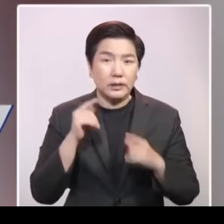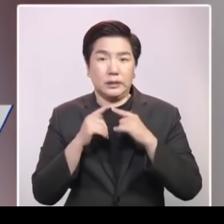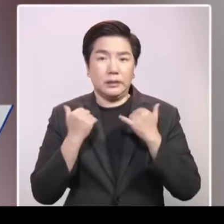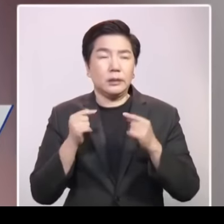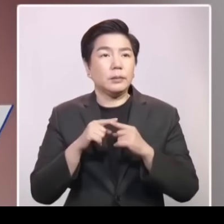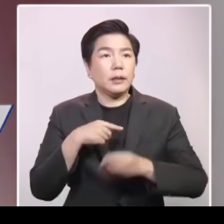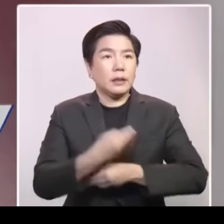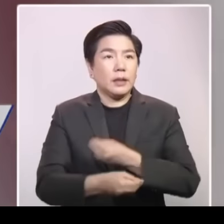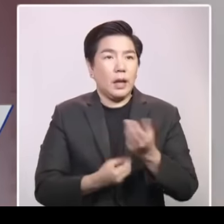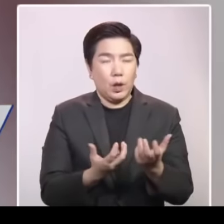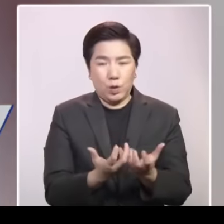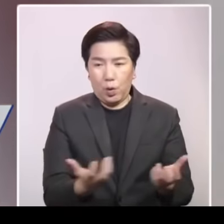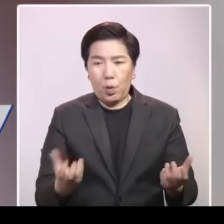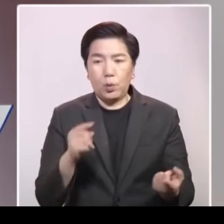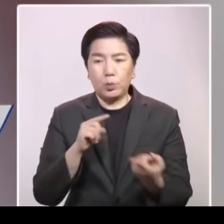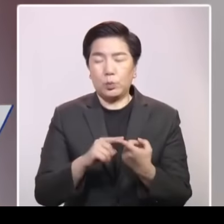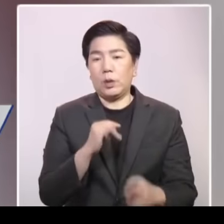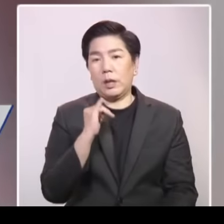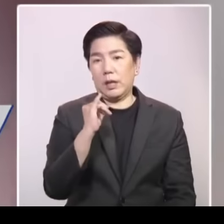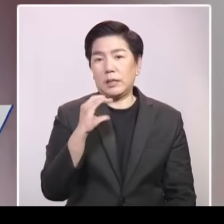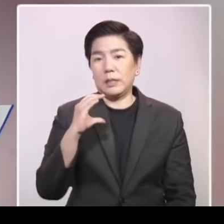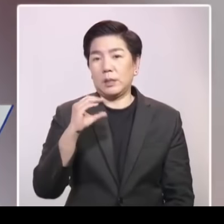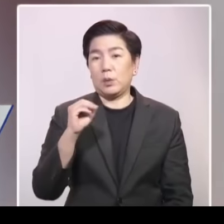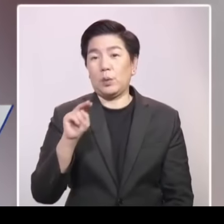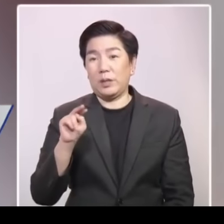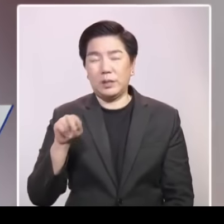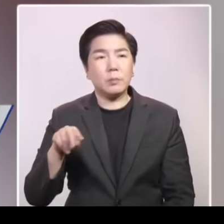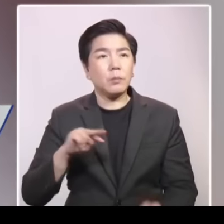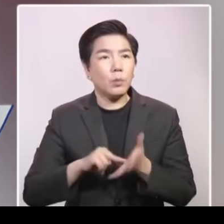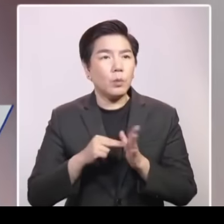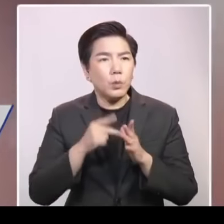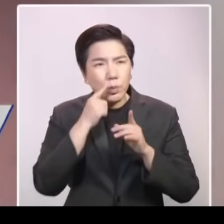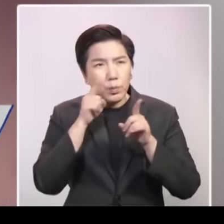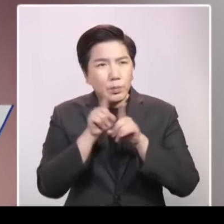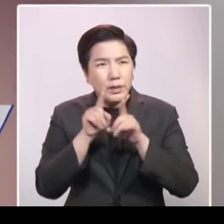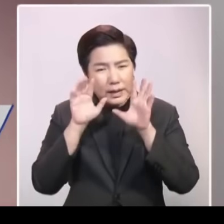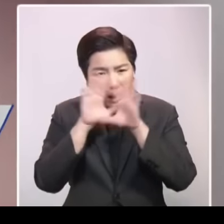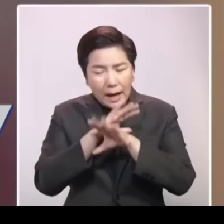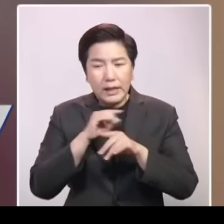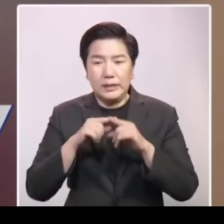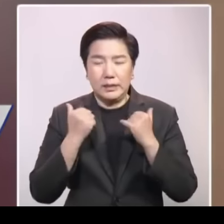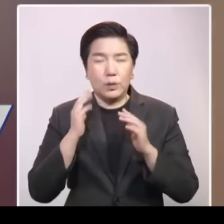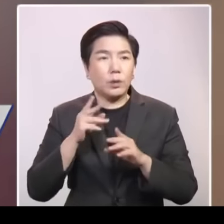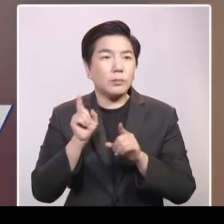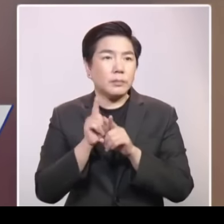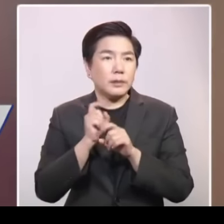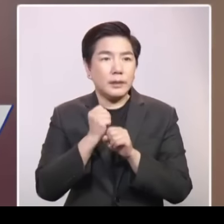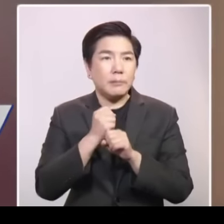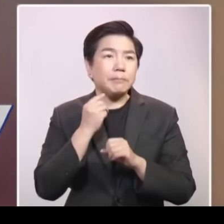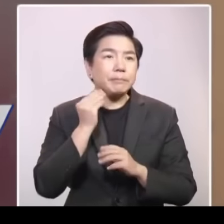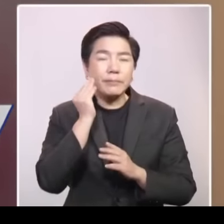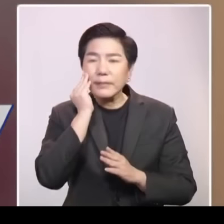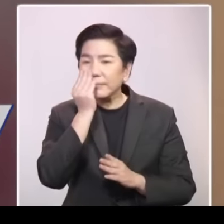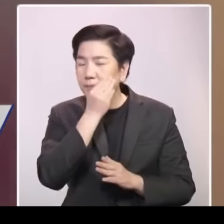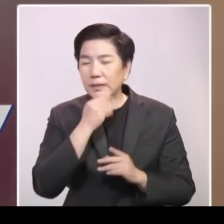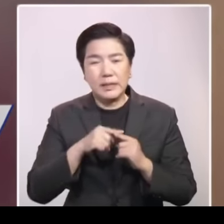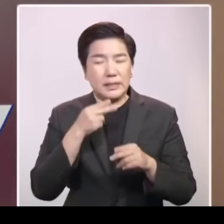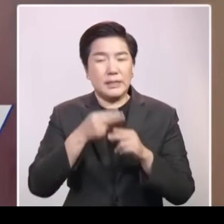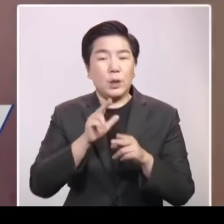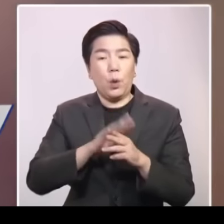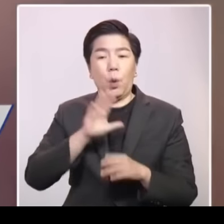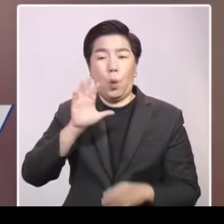ผลิตภัณฑ์อะไรของ Theไอคอนกรุ๊ปเนี่ยมันก็ดูน่าเชื่อถือใช่มั้ยคะใช่แล้วก็มีการไปเปิดคลินิกเสริมความงามในนามของ Theไอคอน